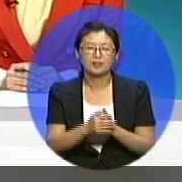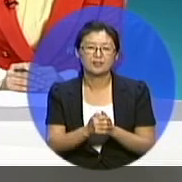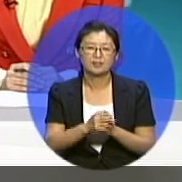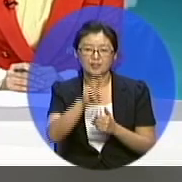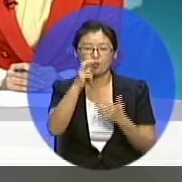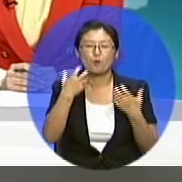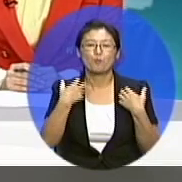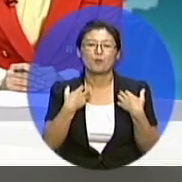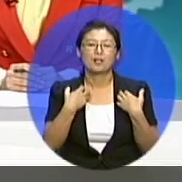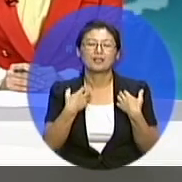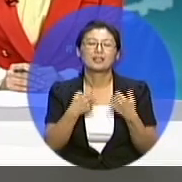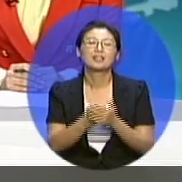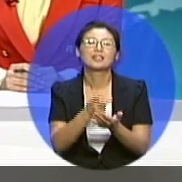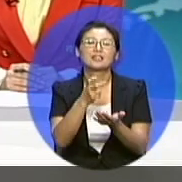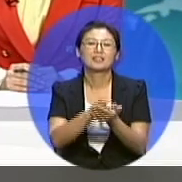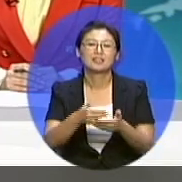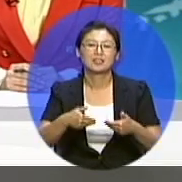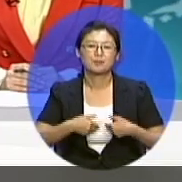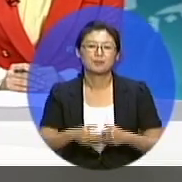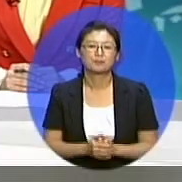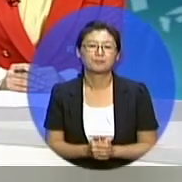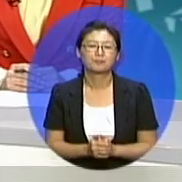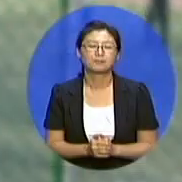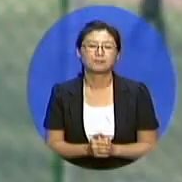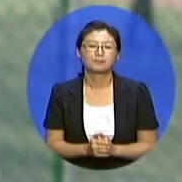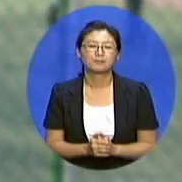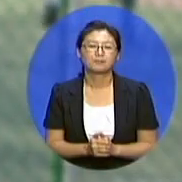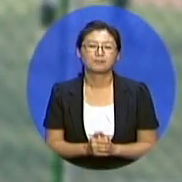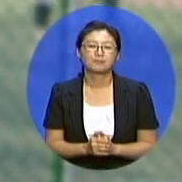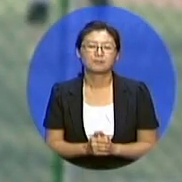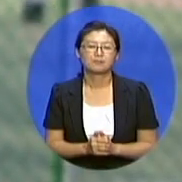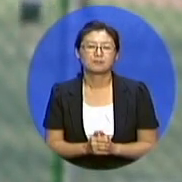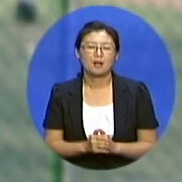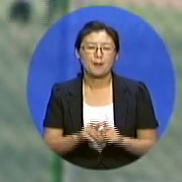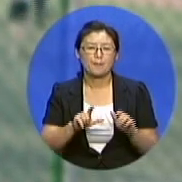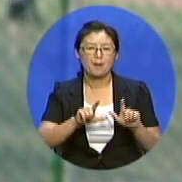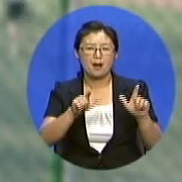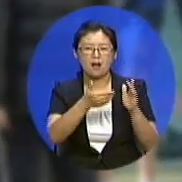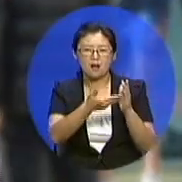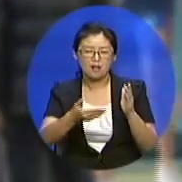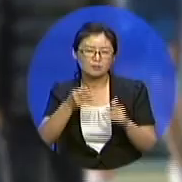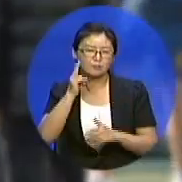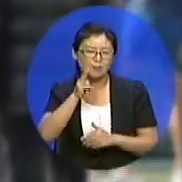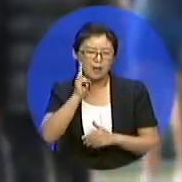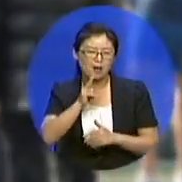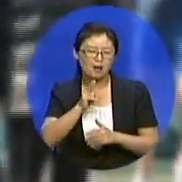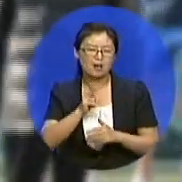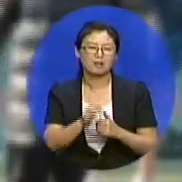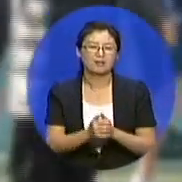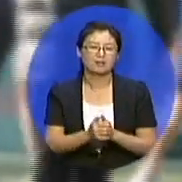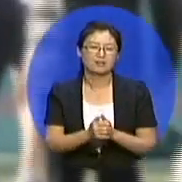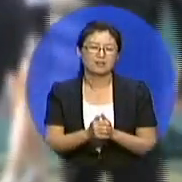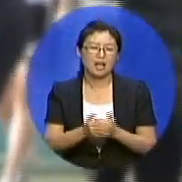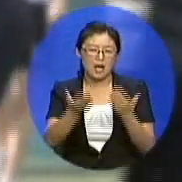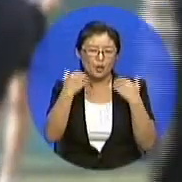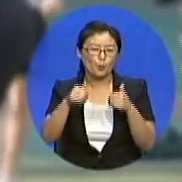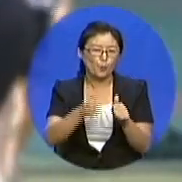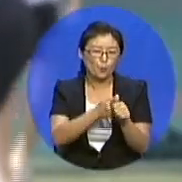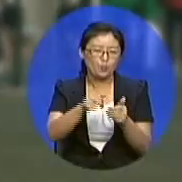차원의 대책이 필요하다고 합니다. 정유림 기자입니다. 날이 갈수록 그 심각성을 더해가고 있는 학교폭력